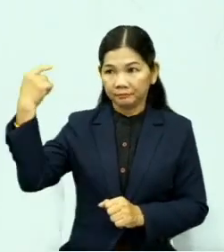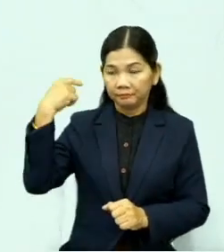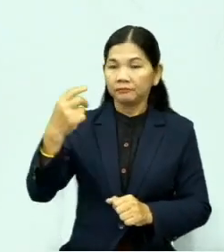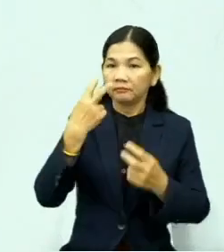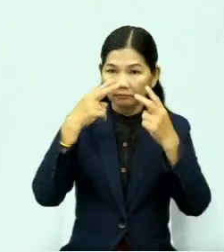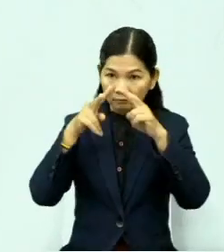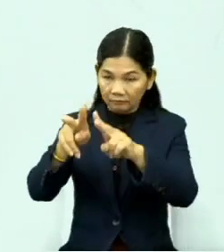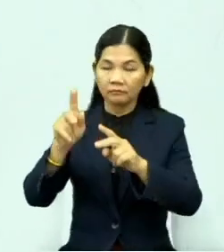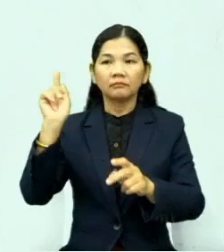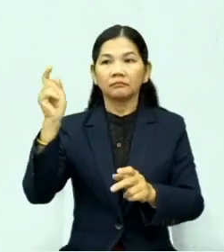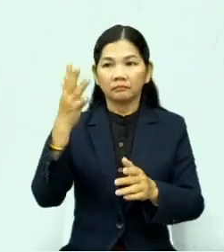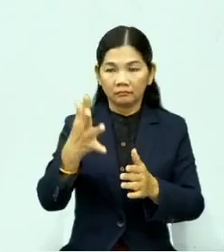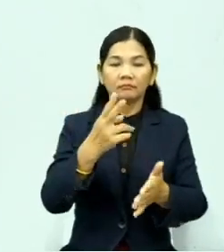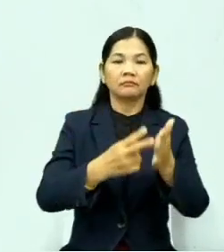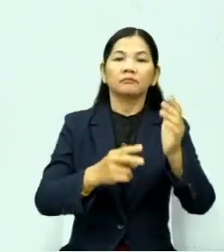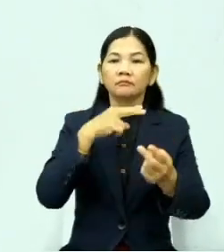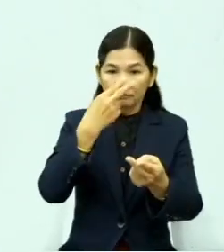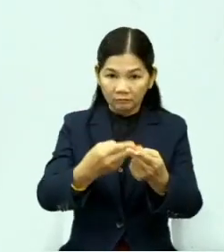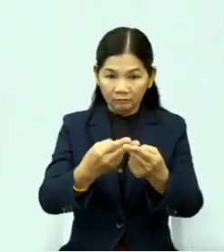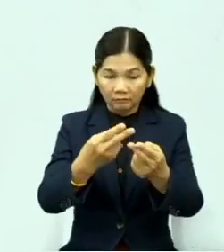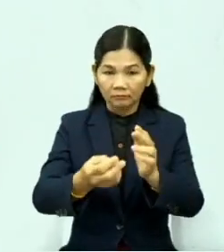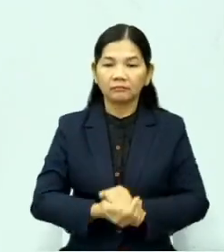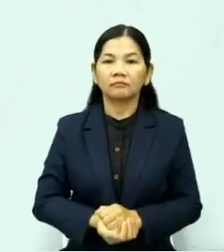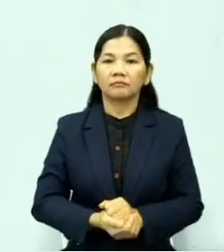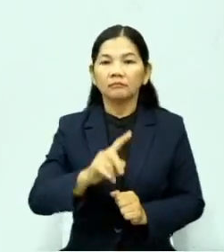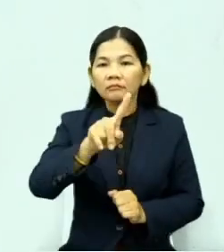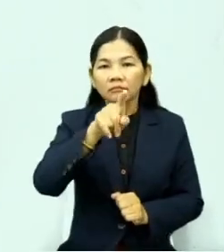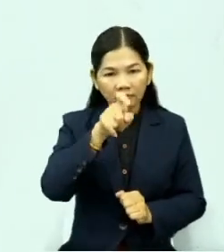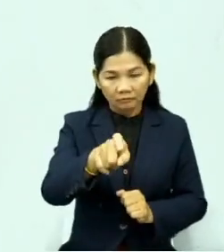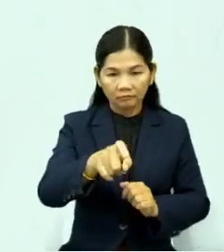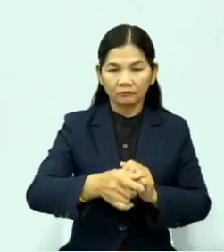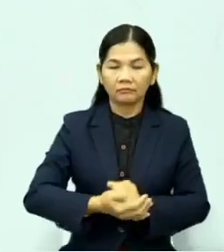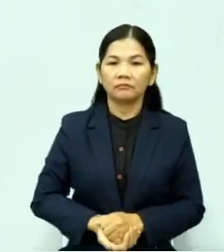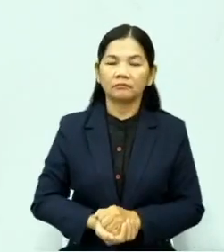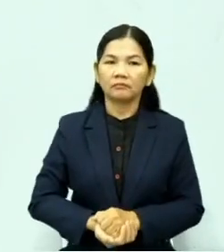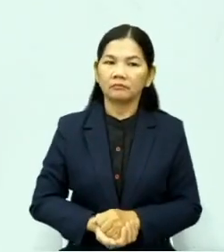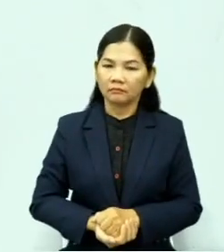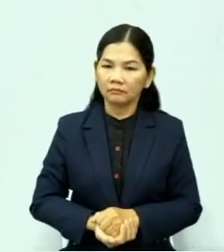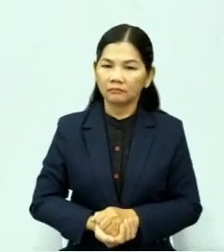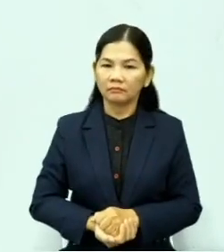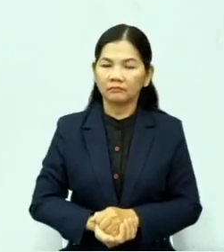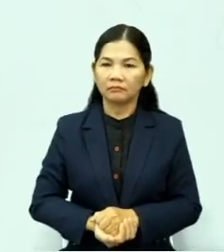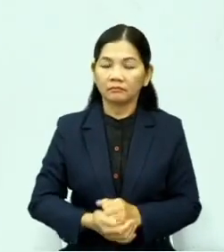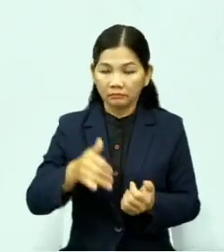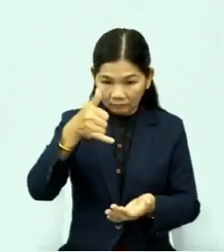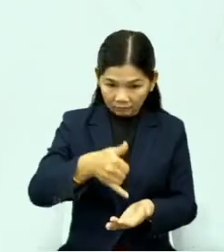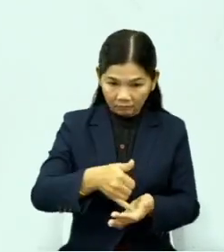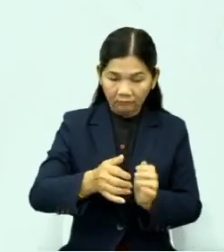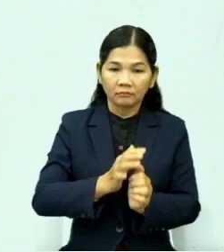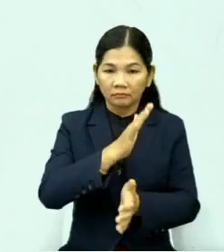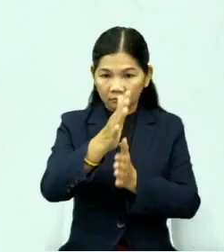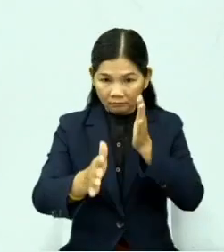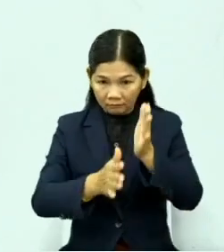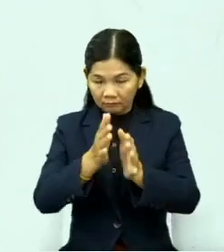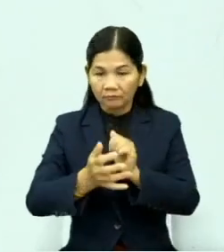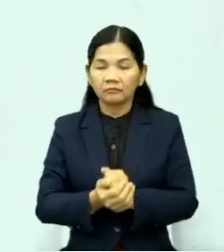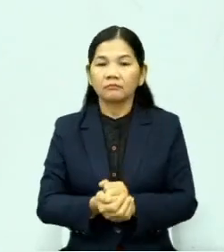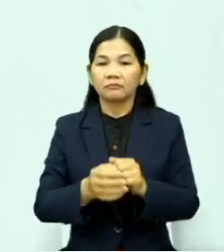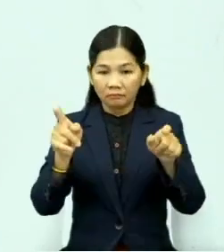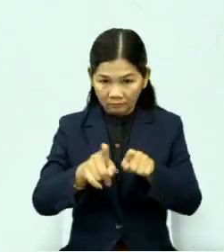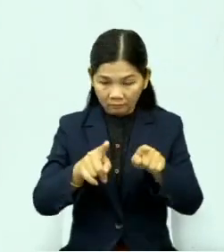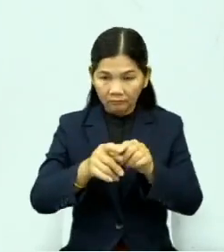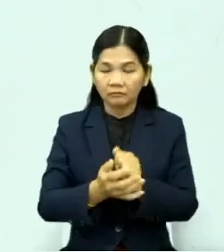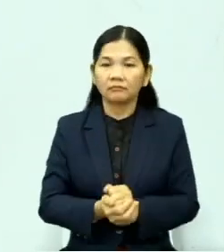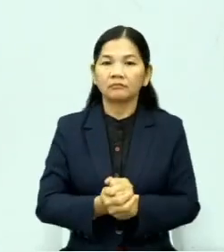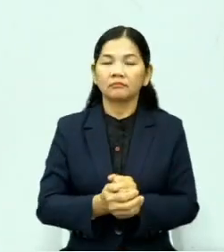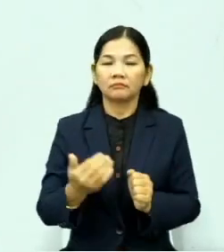សង្កេតរូបភាពមកហើយកូនបានឆ្លើយសំណួរជាមួយនឹងអ្នកគ្រូចាហើយថ្ងៃនេះកូនបានអានអត្ថបទចាជាមួយអ្នកគ្រូ